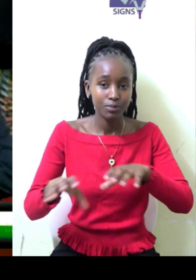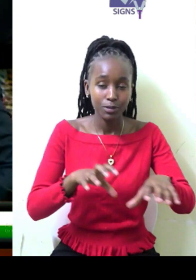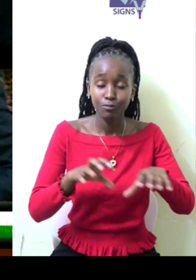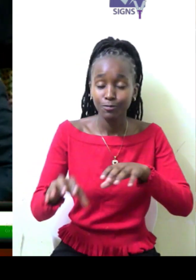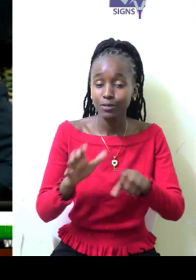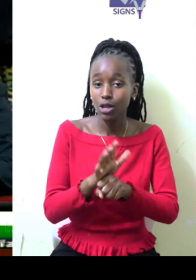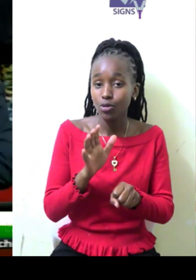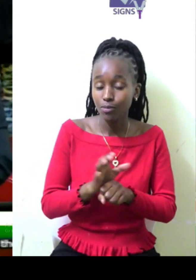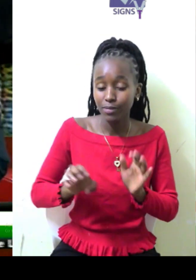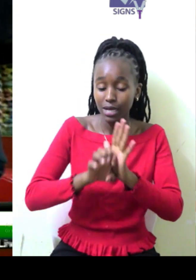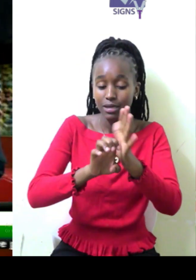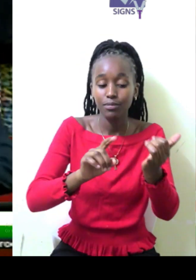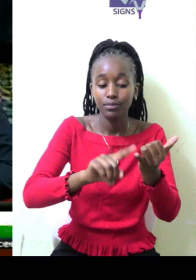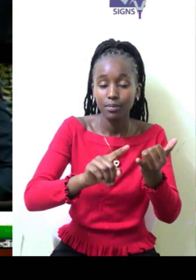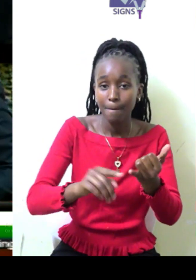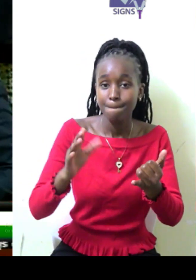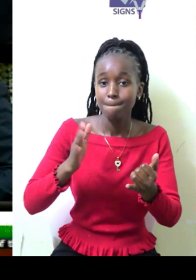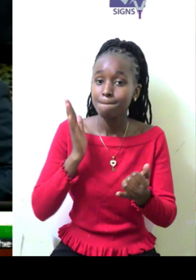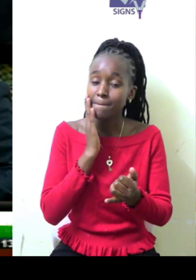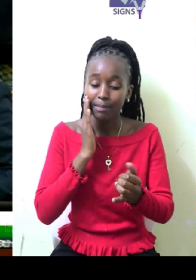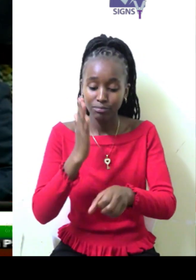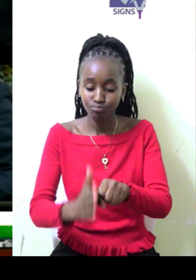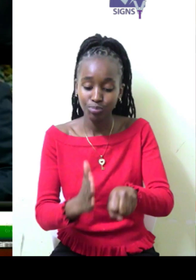mboga, bodaboda,